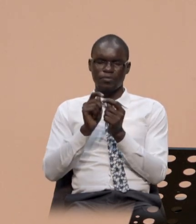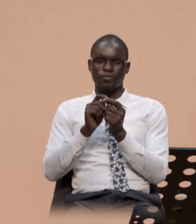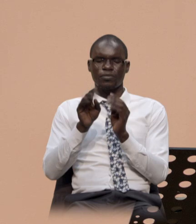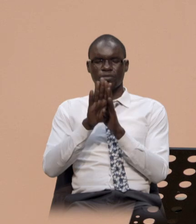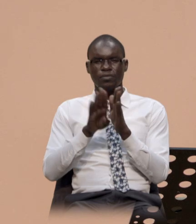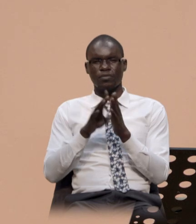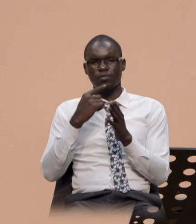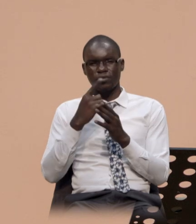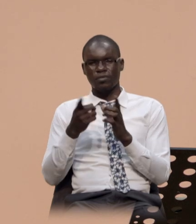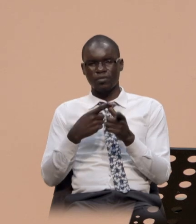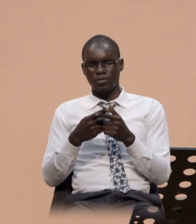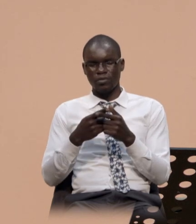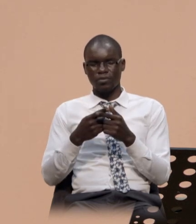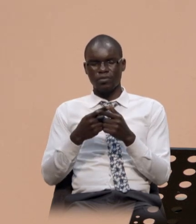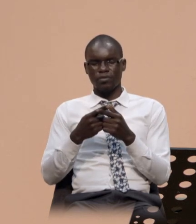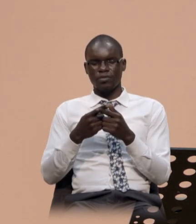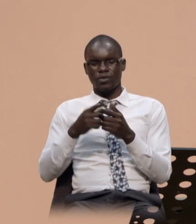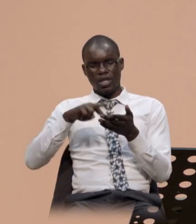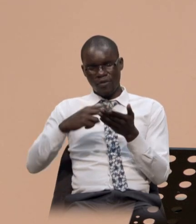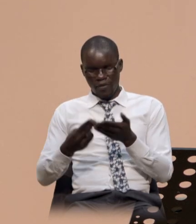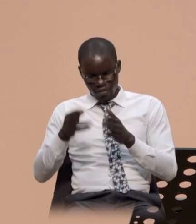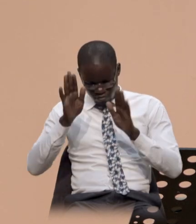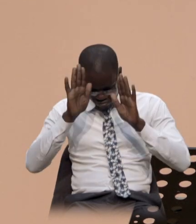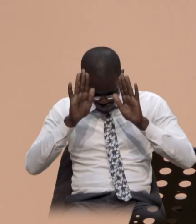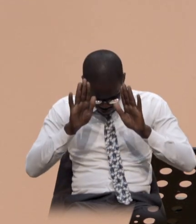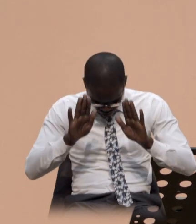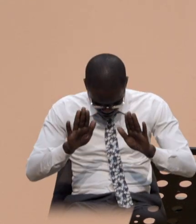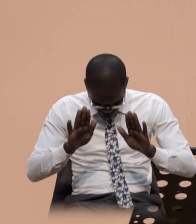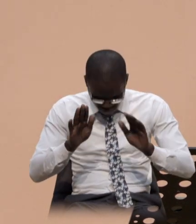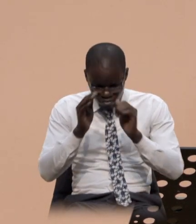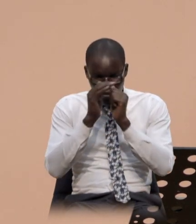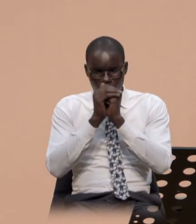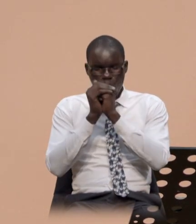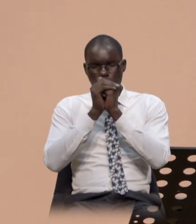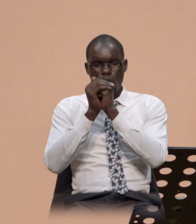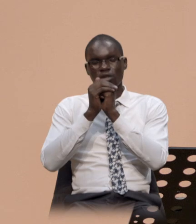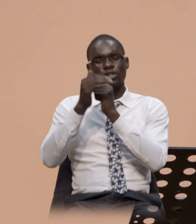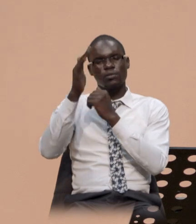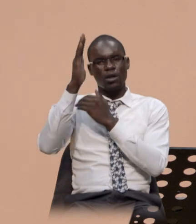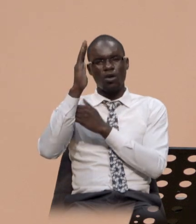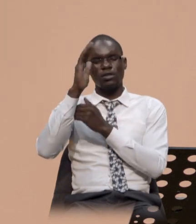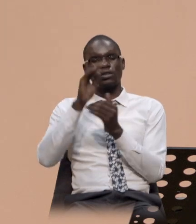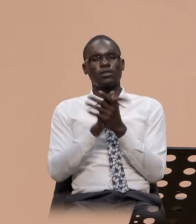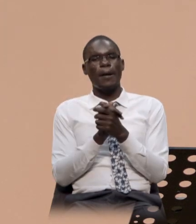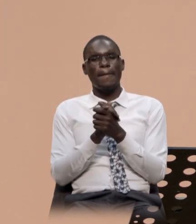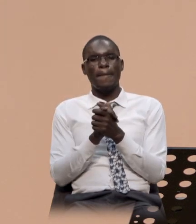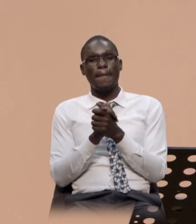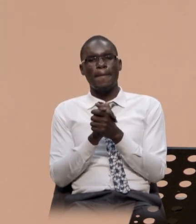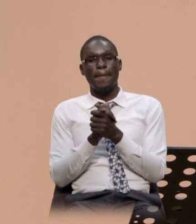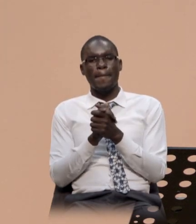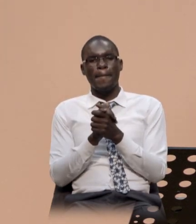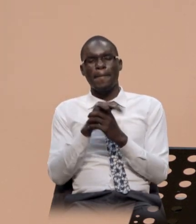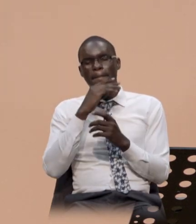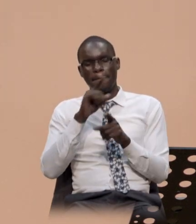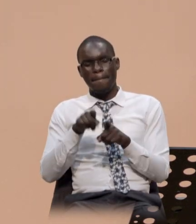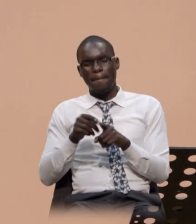maandiko yanasema akaanguka kifudifudi. Hiyo ndio ilivyokuwa ibada. Na akamwabudu Mungu. Oh, ndugu